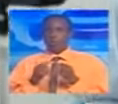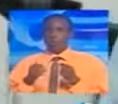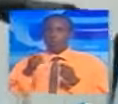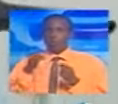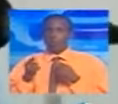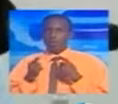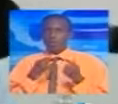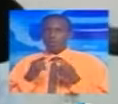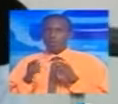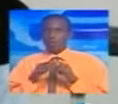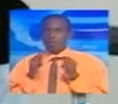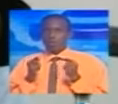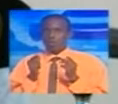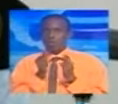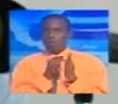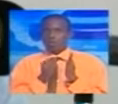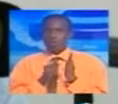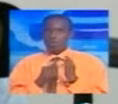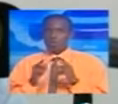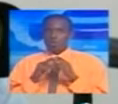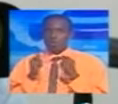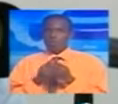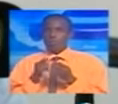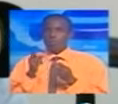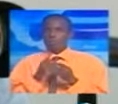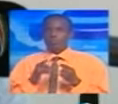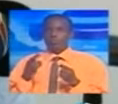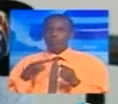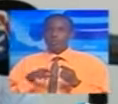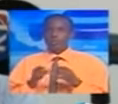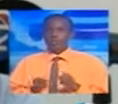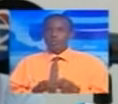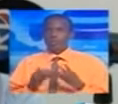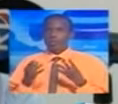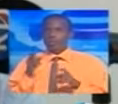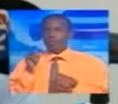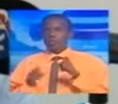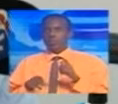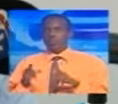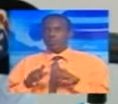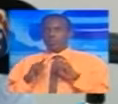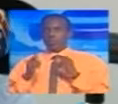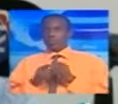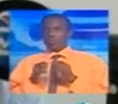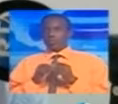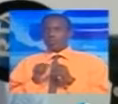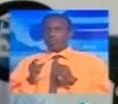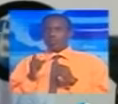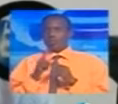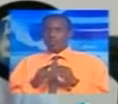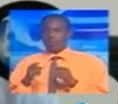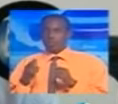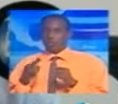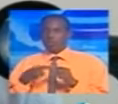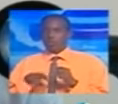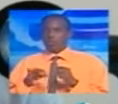communication écrite au sein de l'administration publique et de former le personnel à une rédaction efficace,